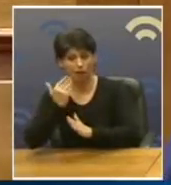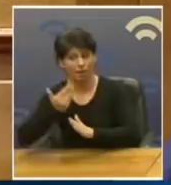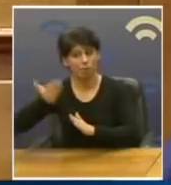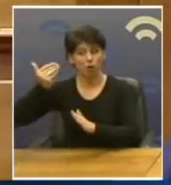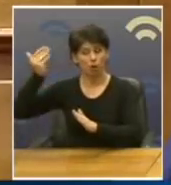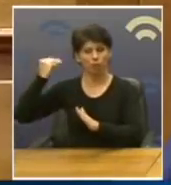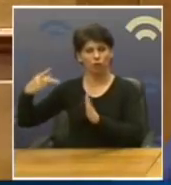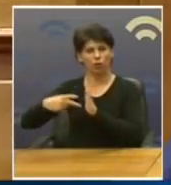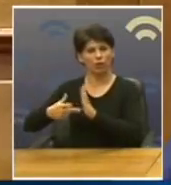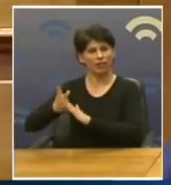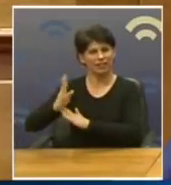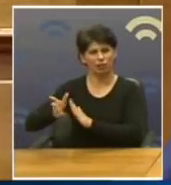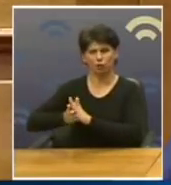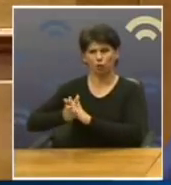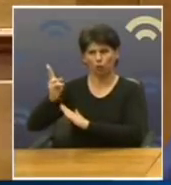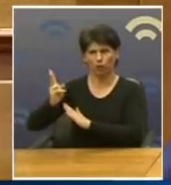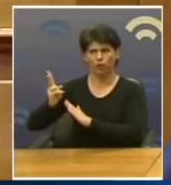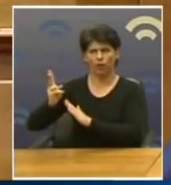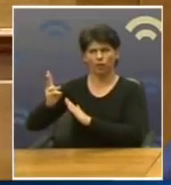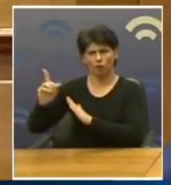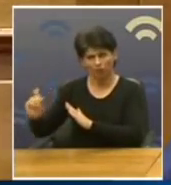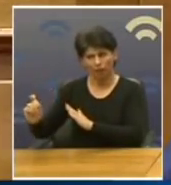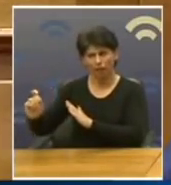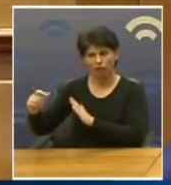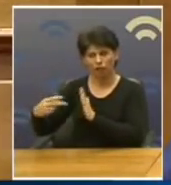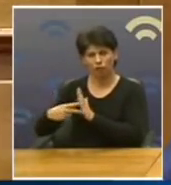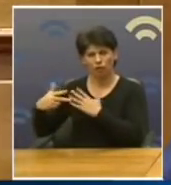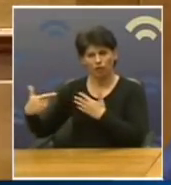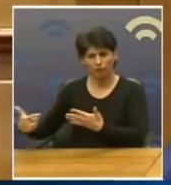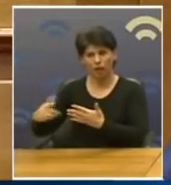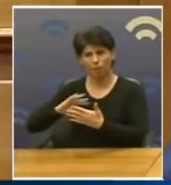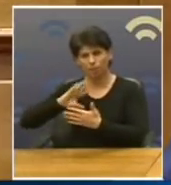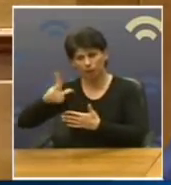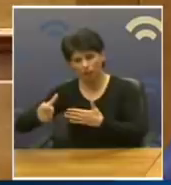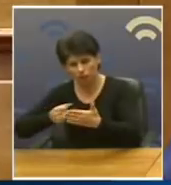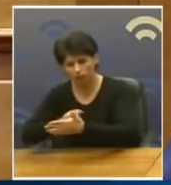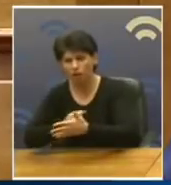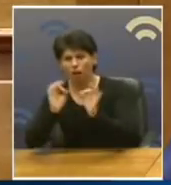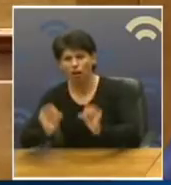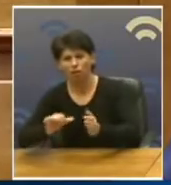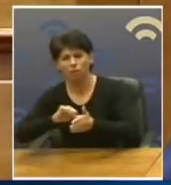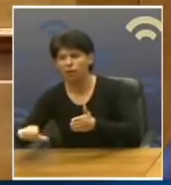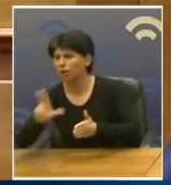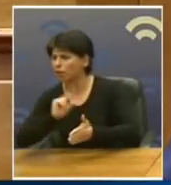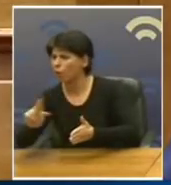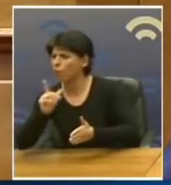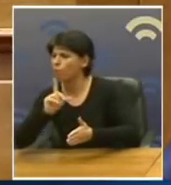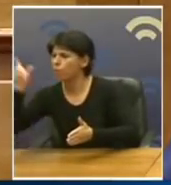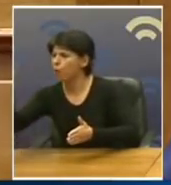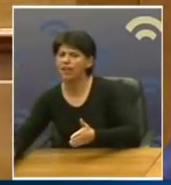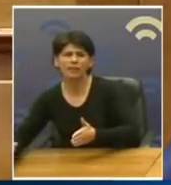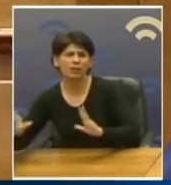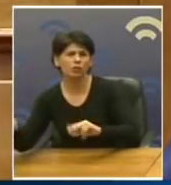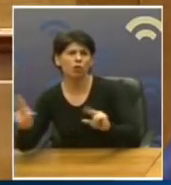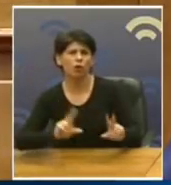στο 2014, στο 2012, στο 2010, στο 2007, μέχρι ότου φτάνει ο χρόνος παραγραφής, της κανονικής παραγραφής που ισχύει για όλους τους Έλληνες